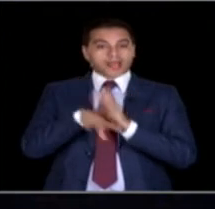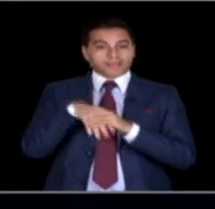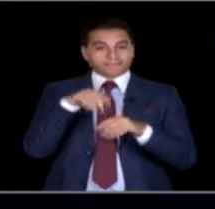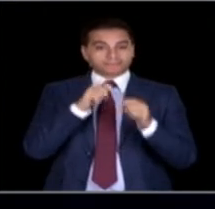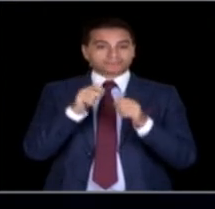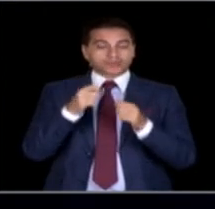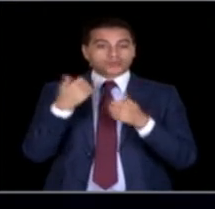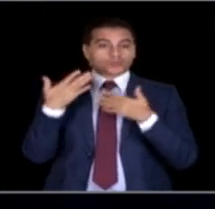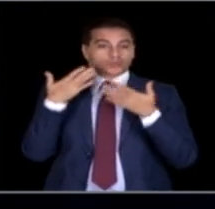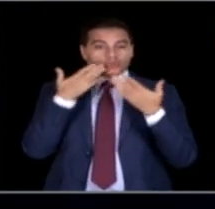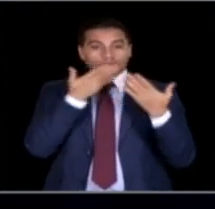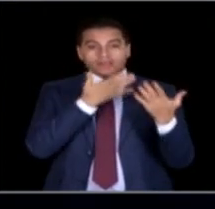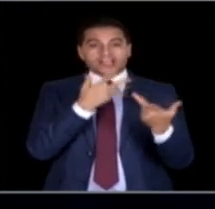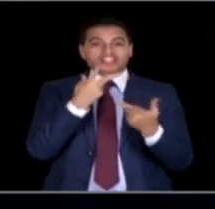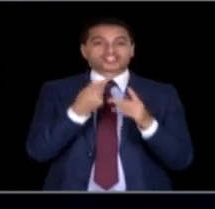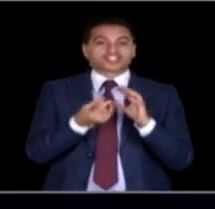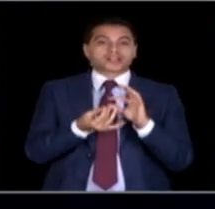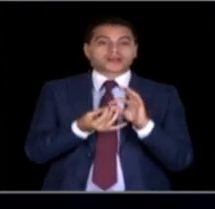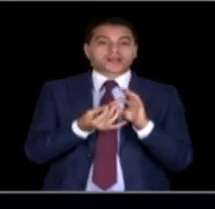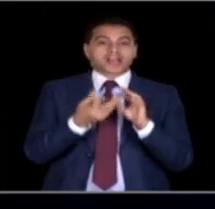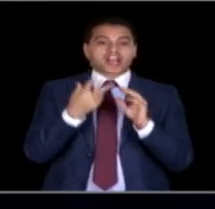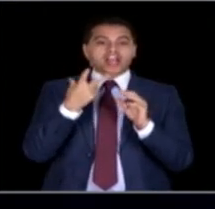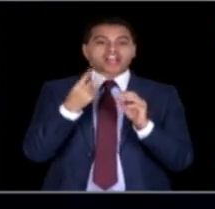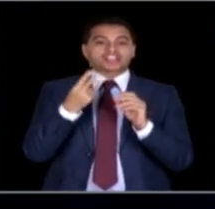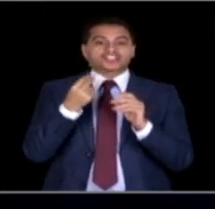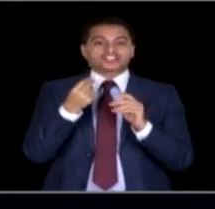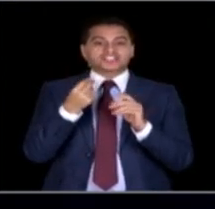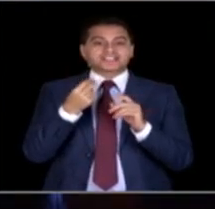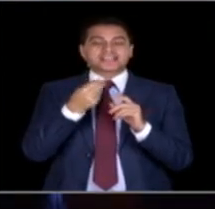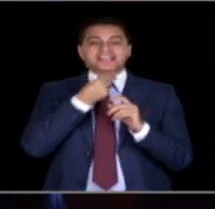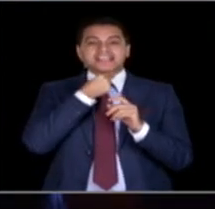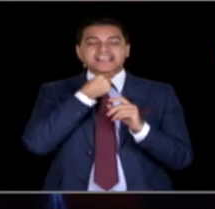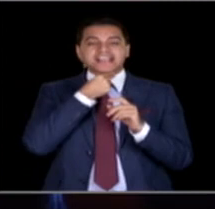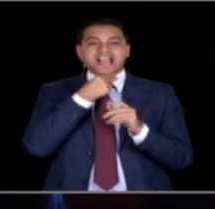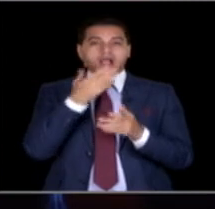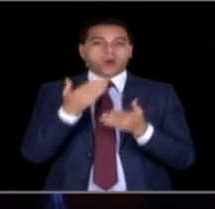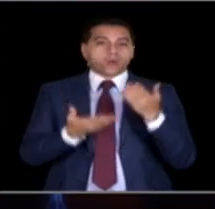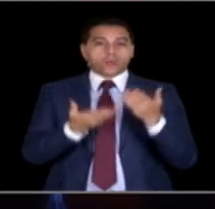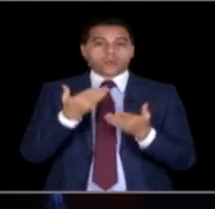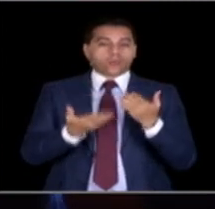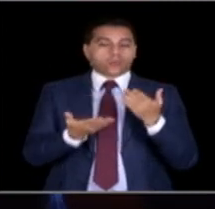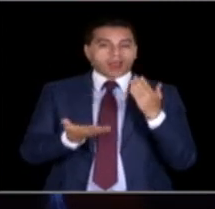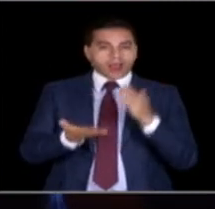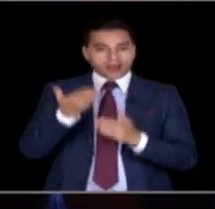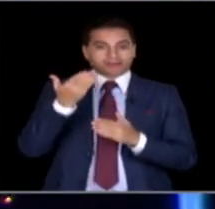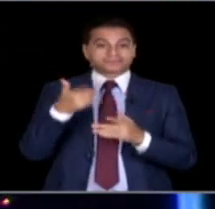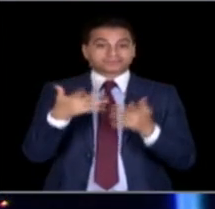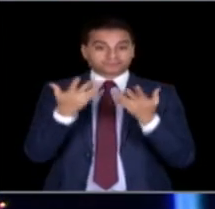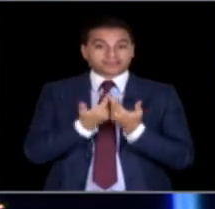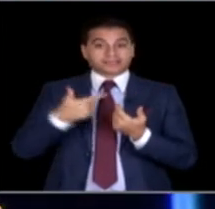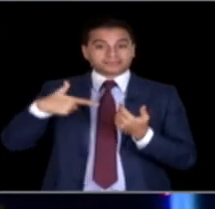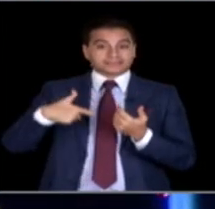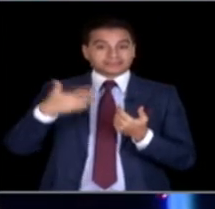بقدرة إجمالية 20 جيجا وات. النتيجة اتغيرت: 60 الهنود